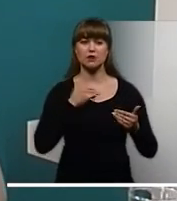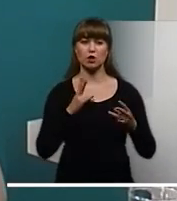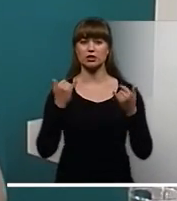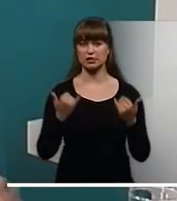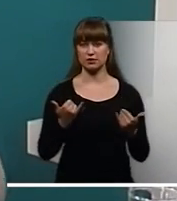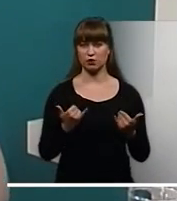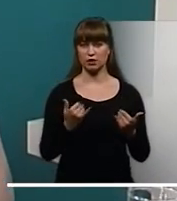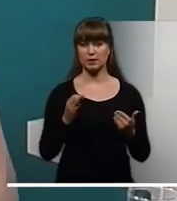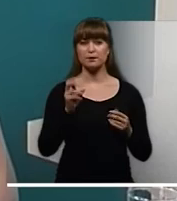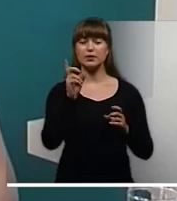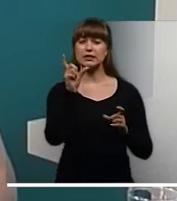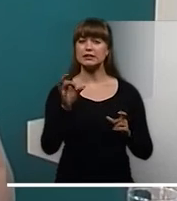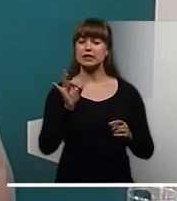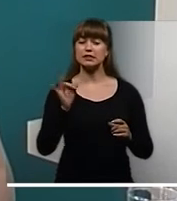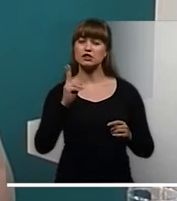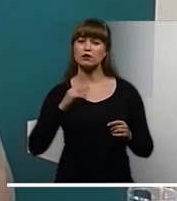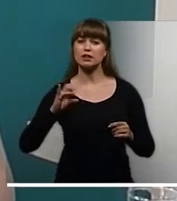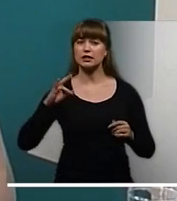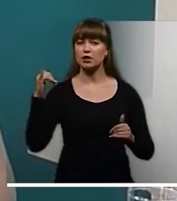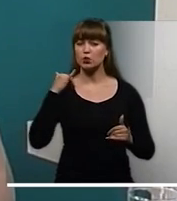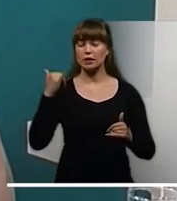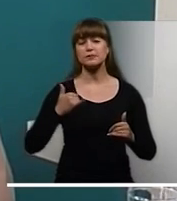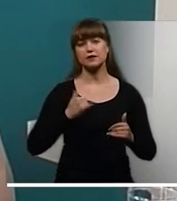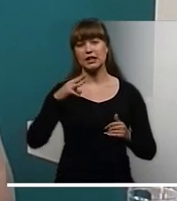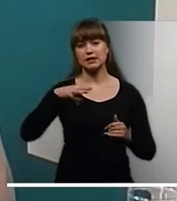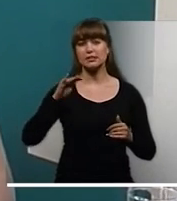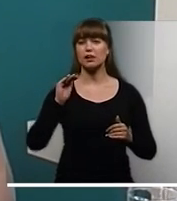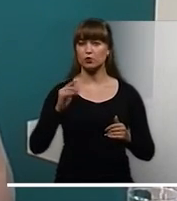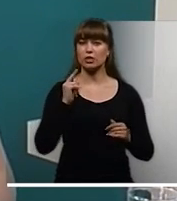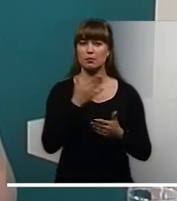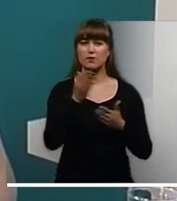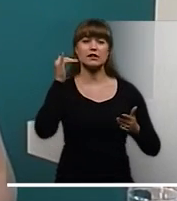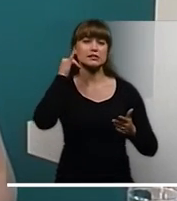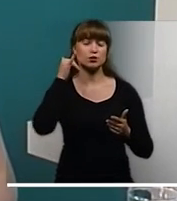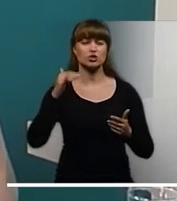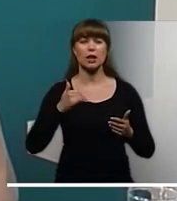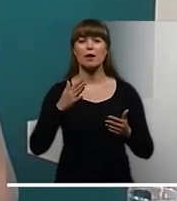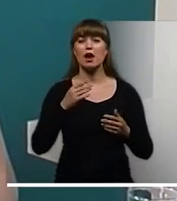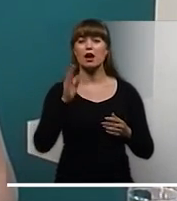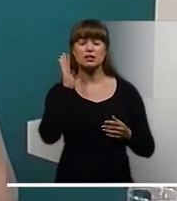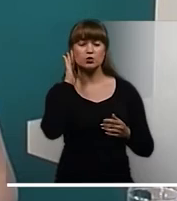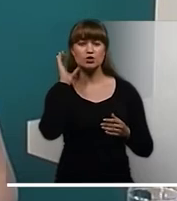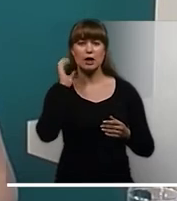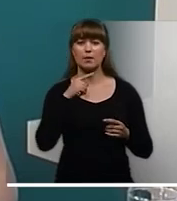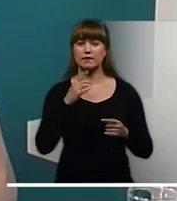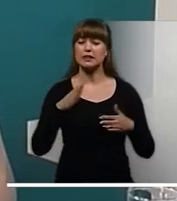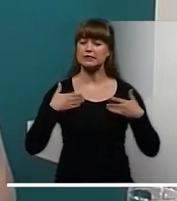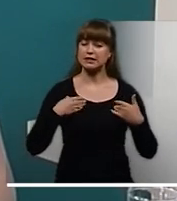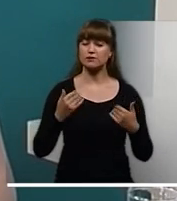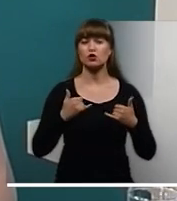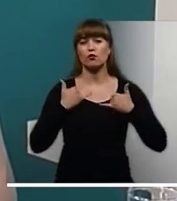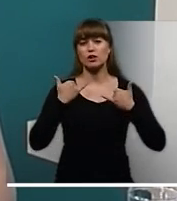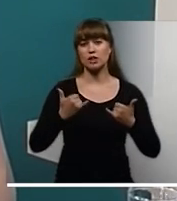на сегодня. Телезрительница из Ростова-на-Дону нам звонит. Татьяна Федоровна, мы вас слушаем, говорите. Здравствуйте,